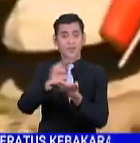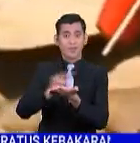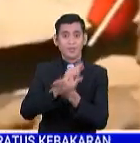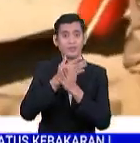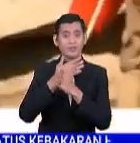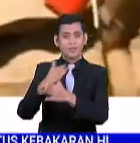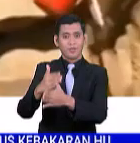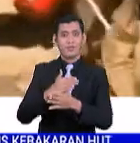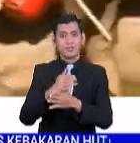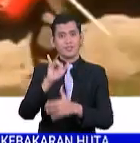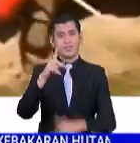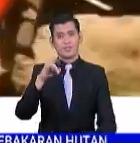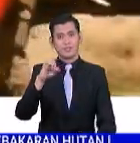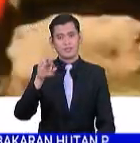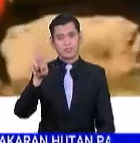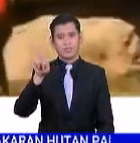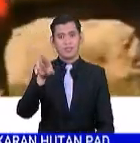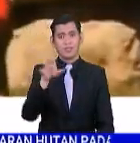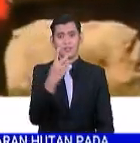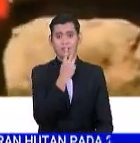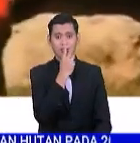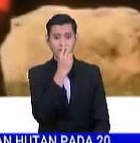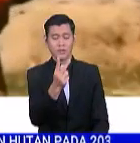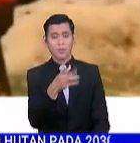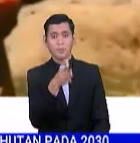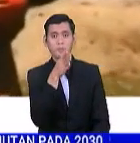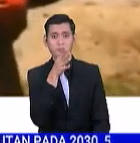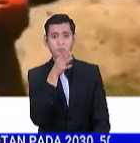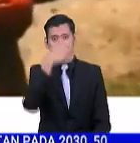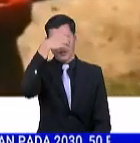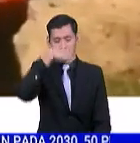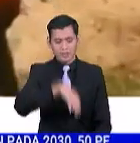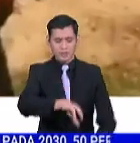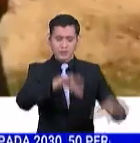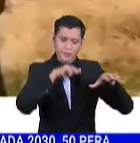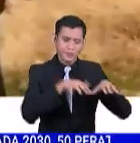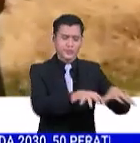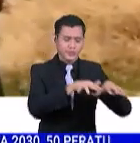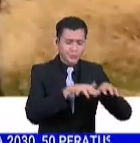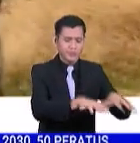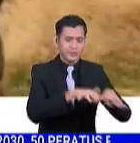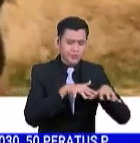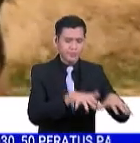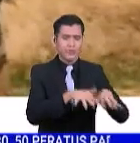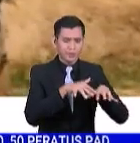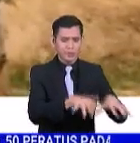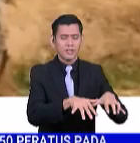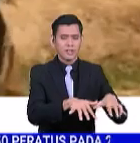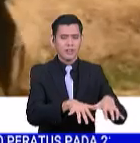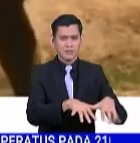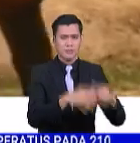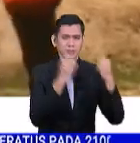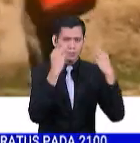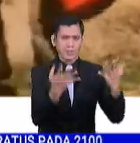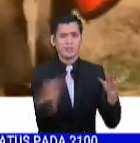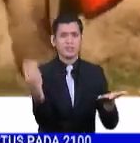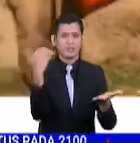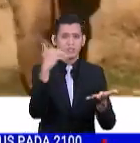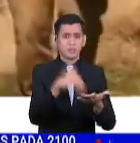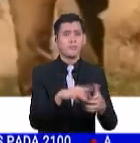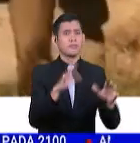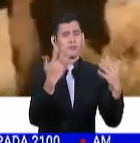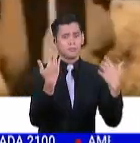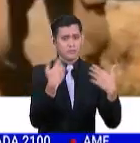Twitter, Iskandar Arifin. Jelas kelihatan ibu gajah sedang mengejutkan anaknya berkali-kali sebelum memanggil penjaga zoo